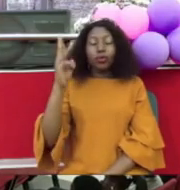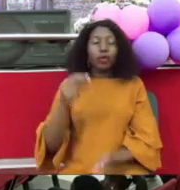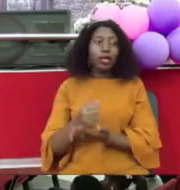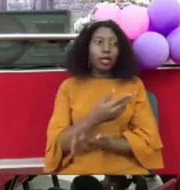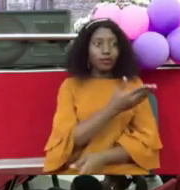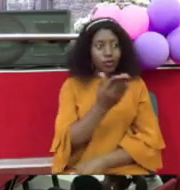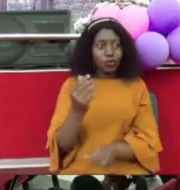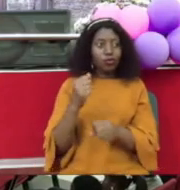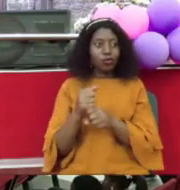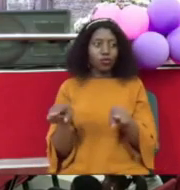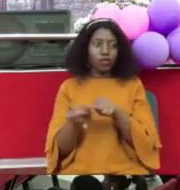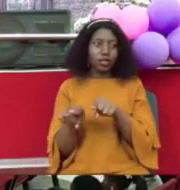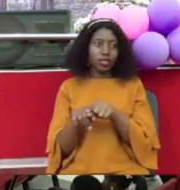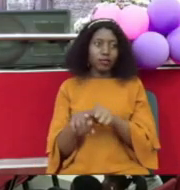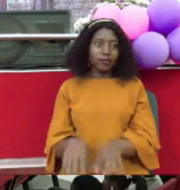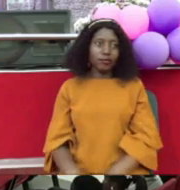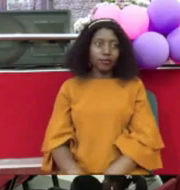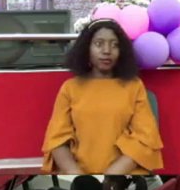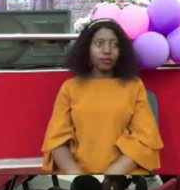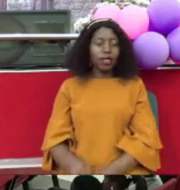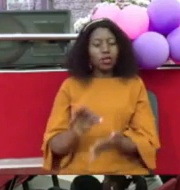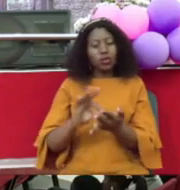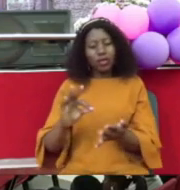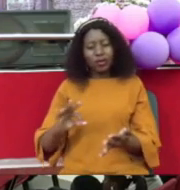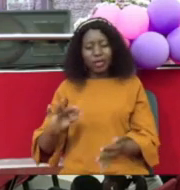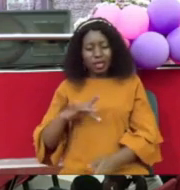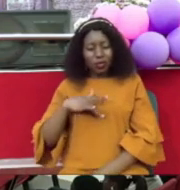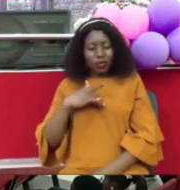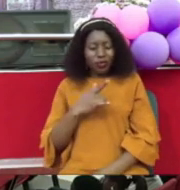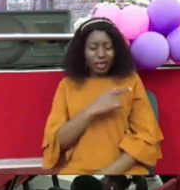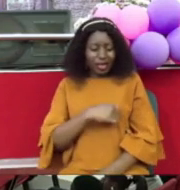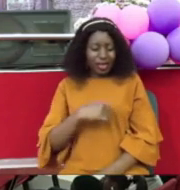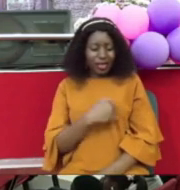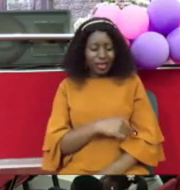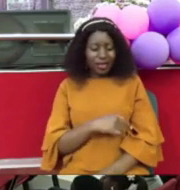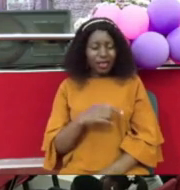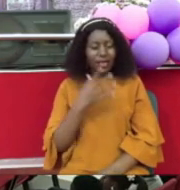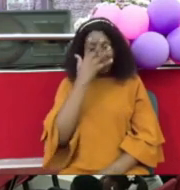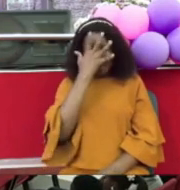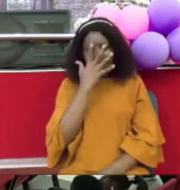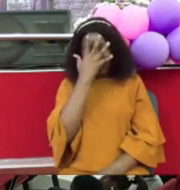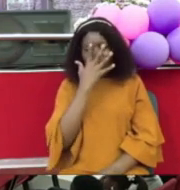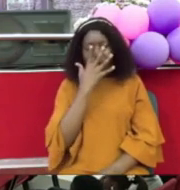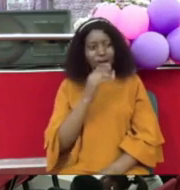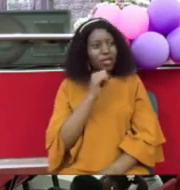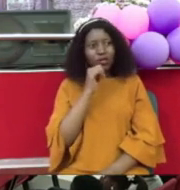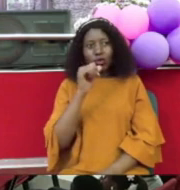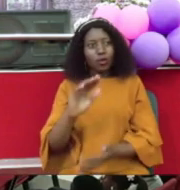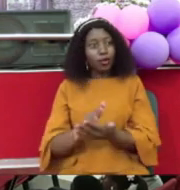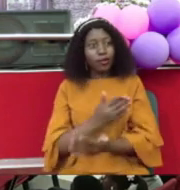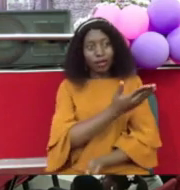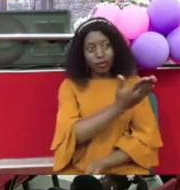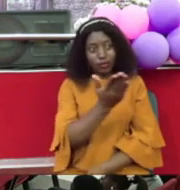atakusaidia kufanya. So the spirit of feeling guilty, shame should not be our portion. Kwa